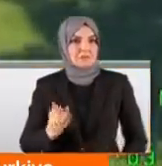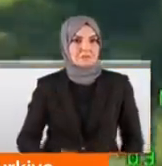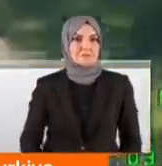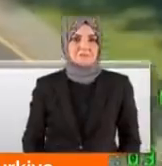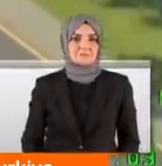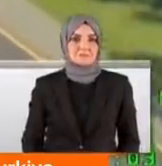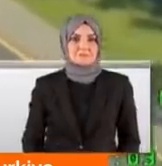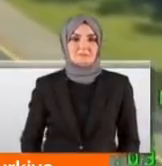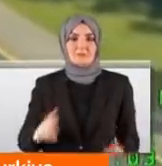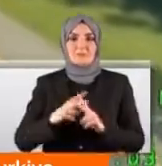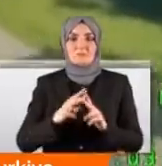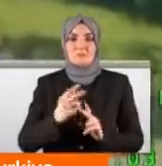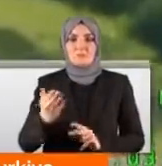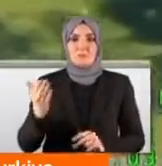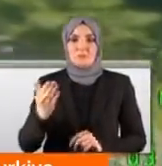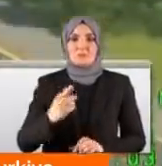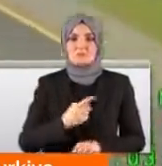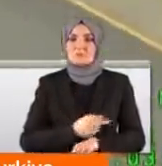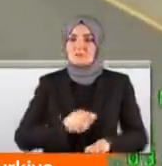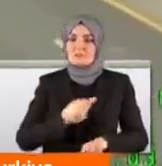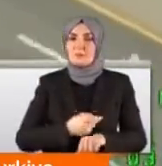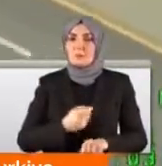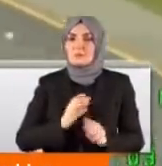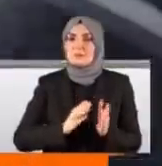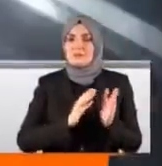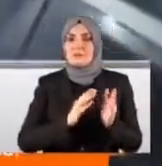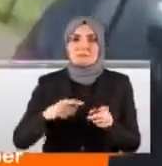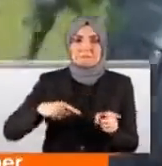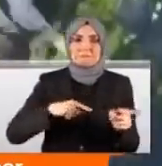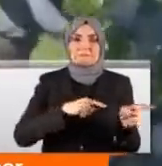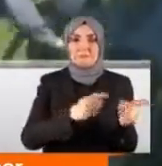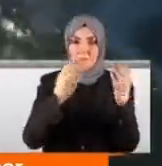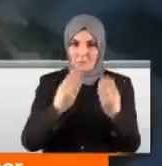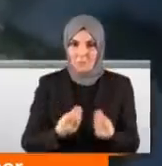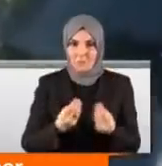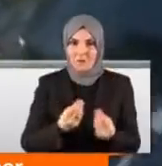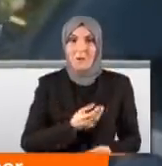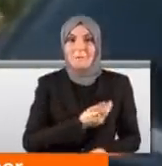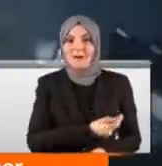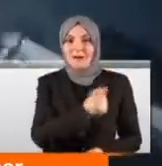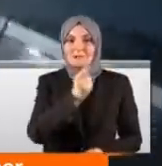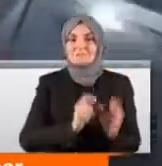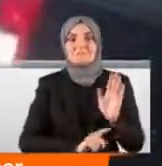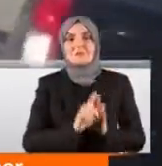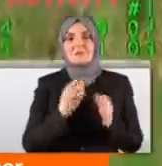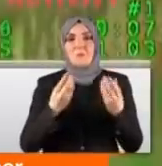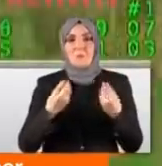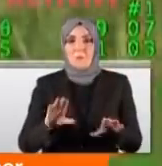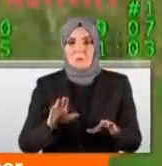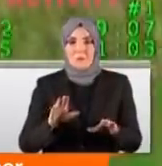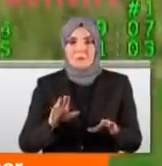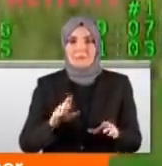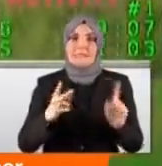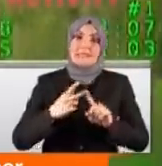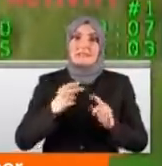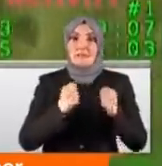polisi saatlerce peşinden koşturduğu ama kaçmayı başaramadı iki kez polis arabası çalan şüpheli kıskıvrak yakalandı